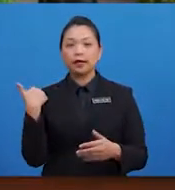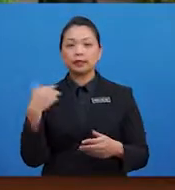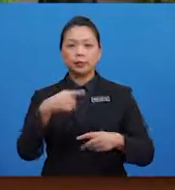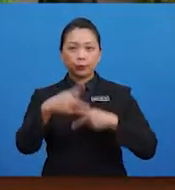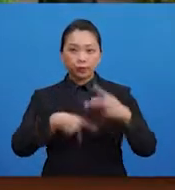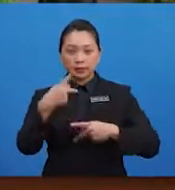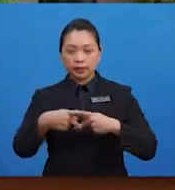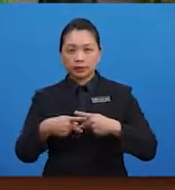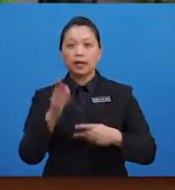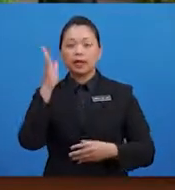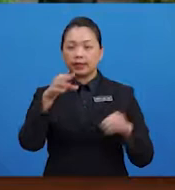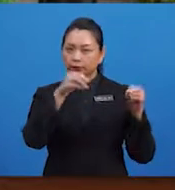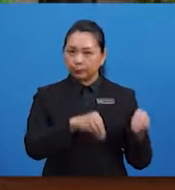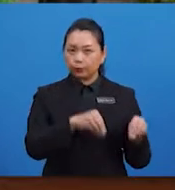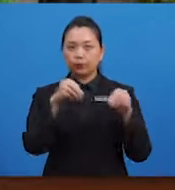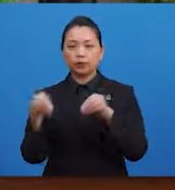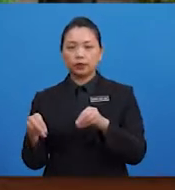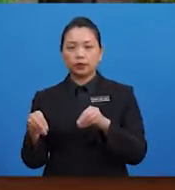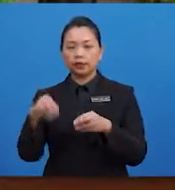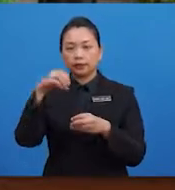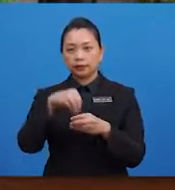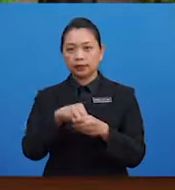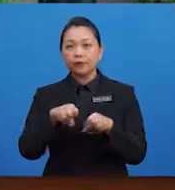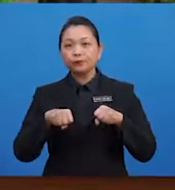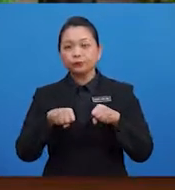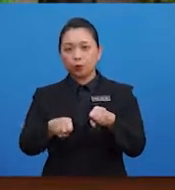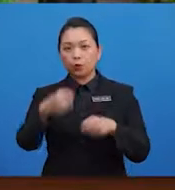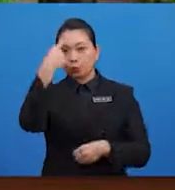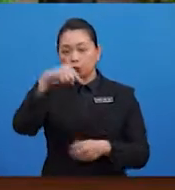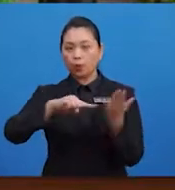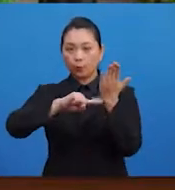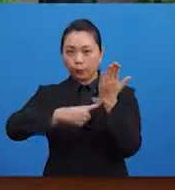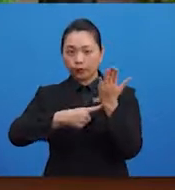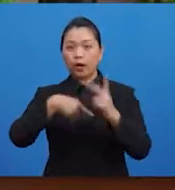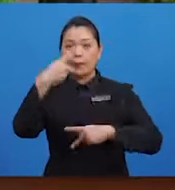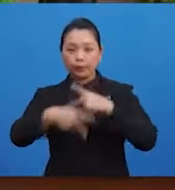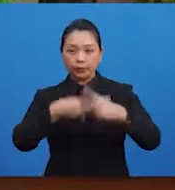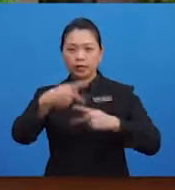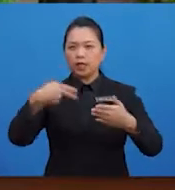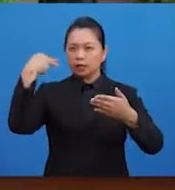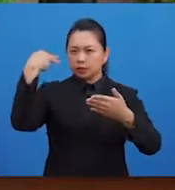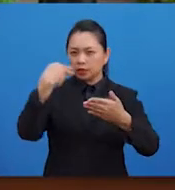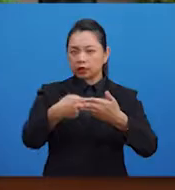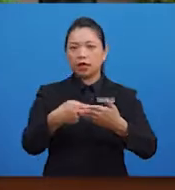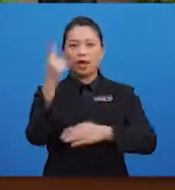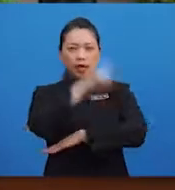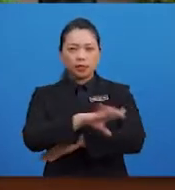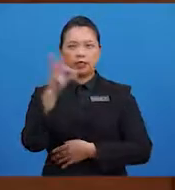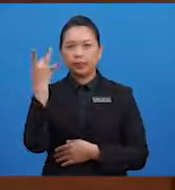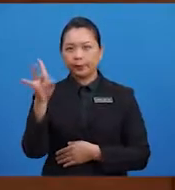akan dipindahkan semula ke seta untuk meneruskan proses pengeraman sehingga hari